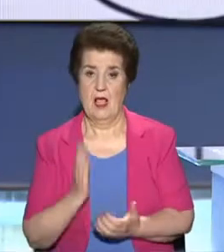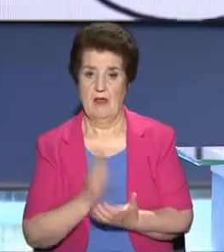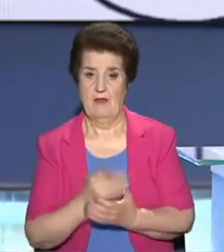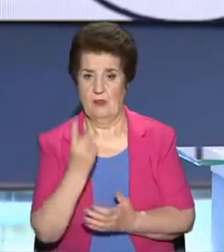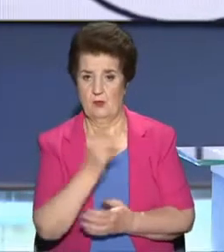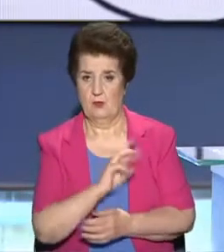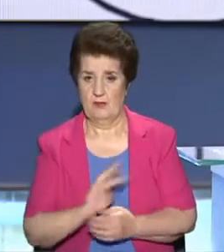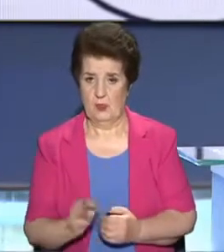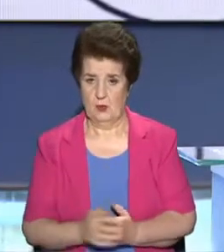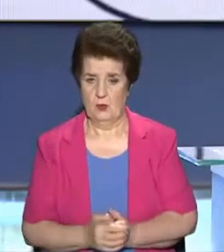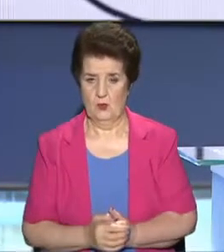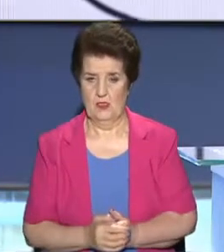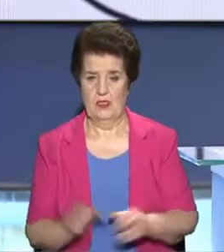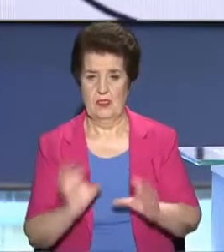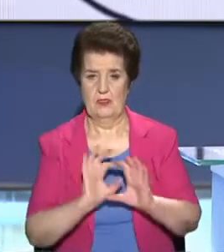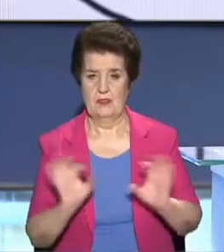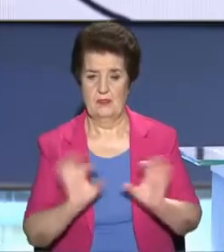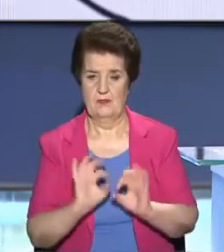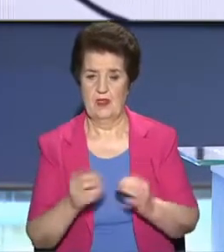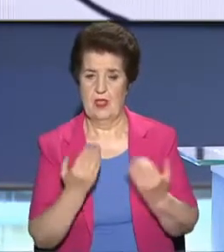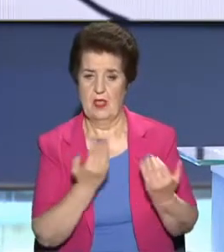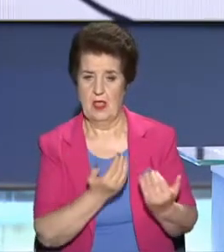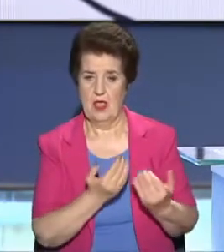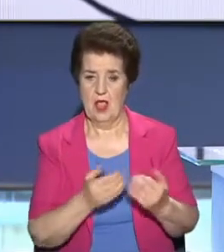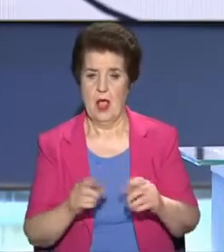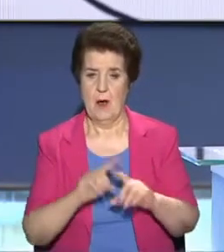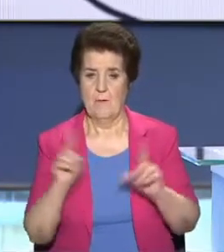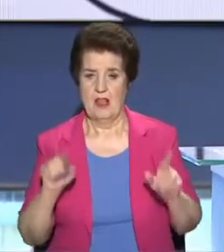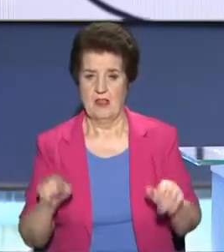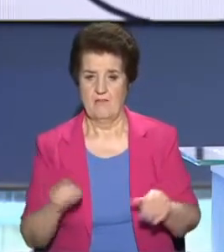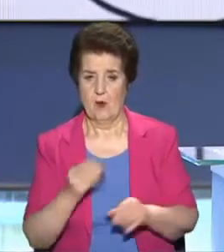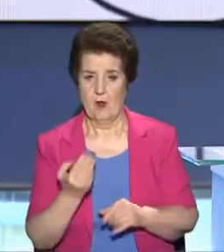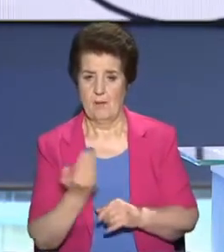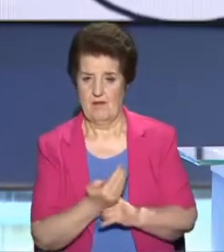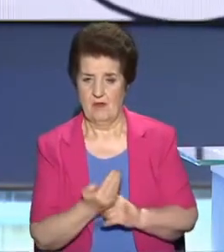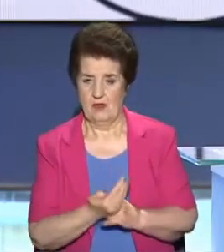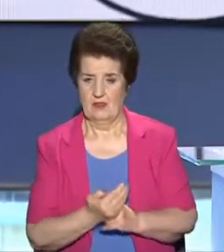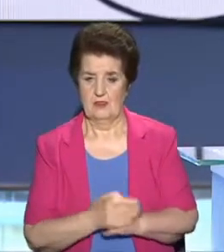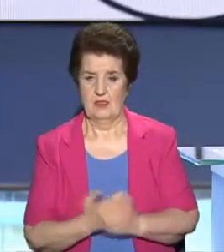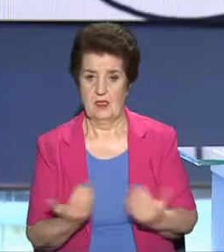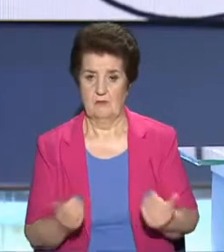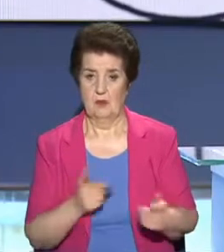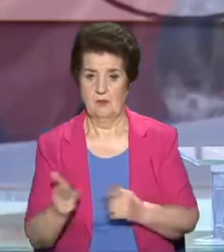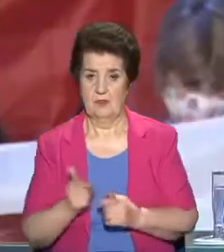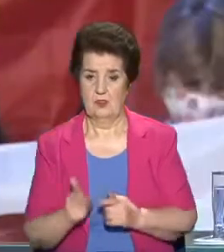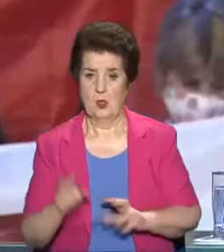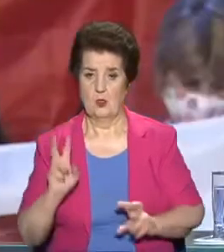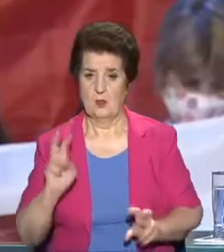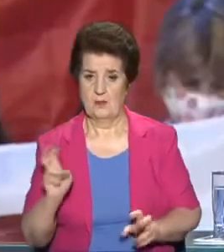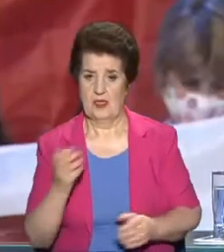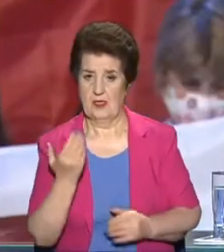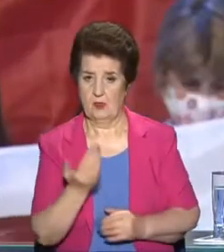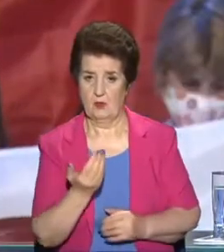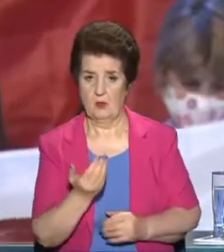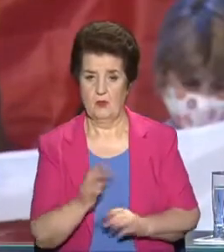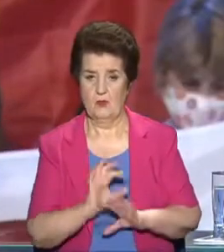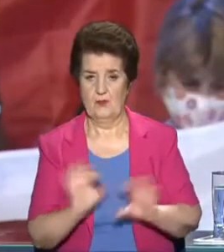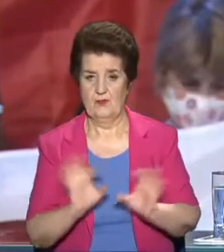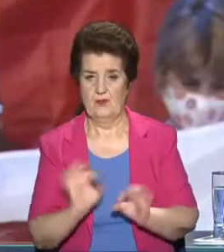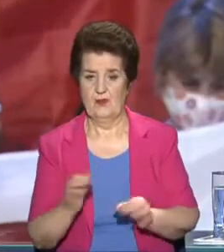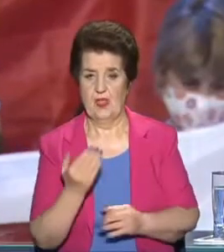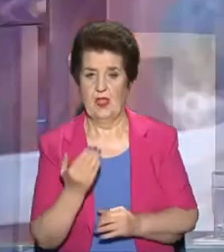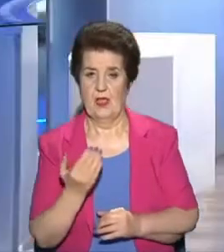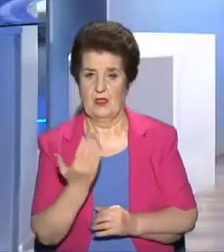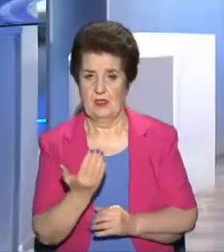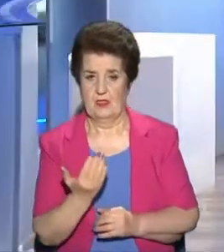mânuța dispoziție să vă prezentați platformă electorală Dar nu înainte de aceasta nu am pregătit un scurt subiect cu câteva repere din